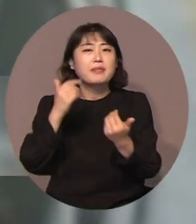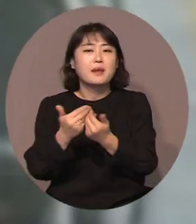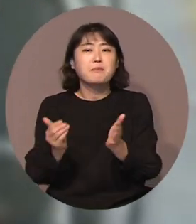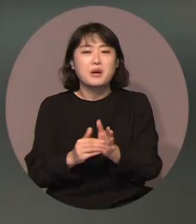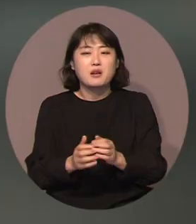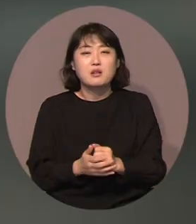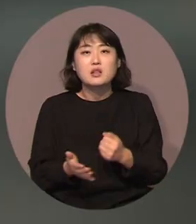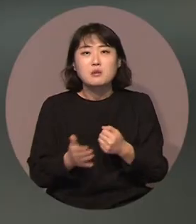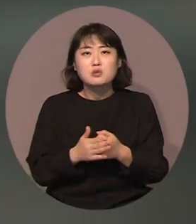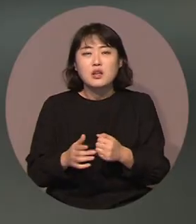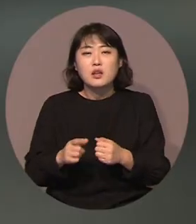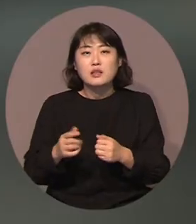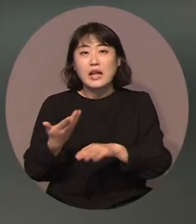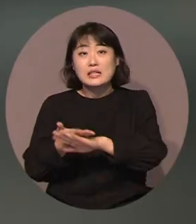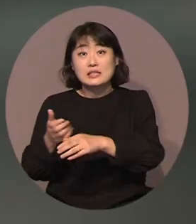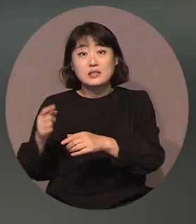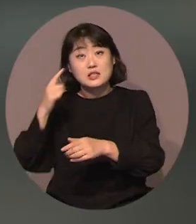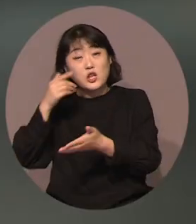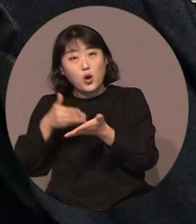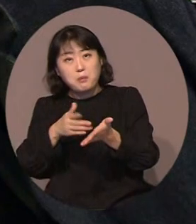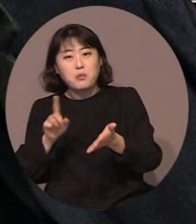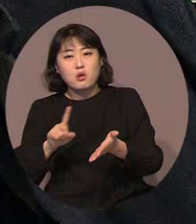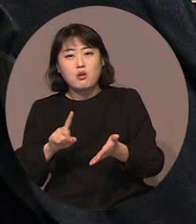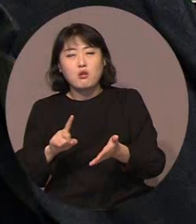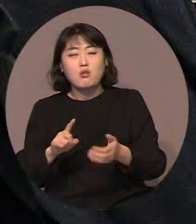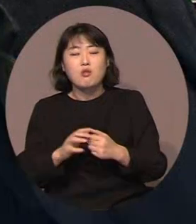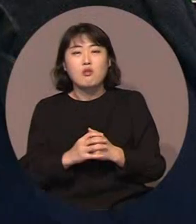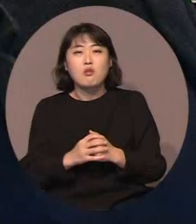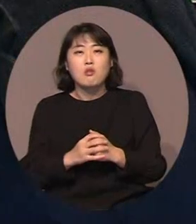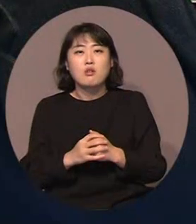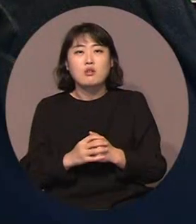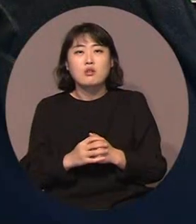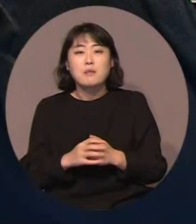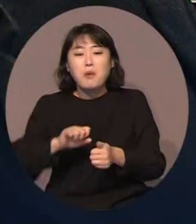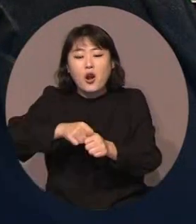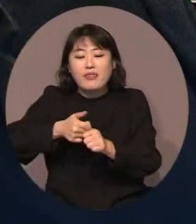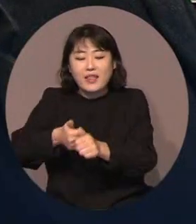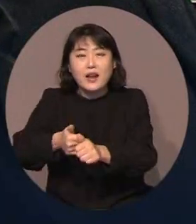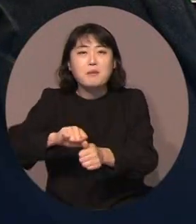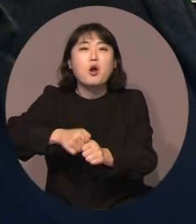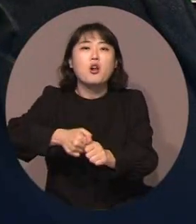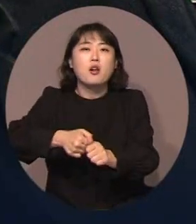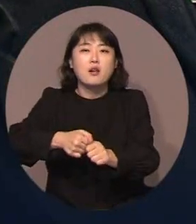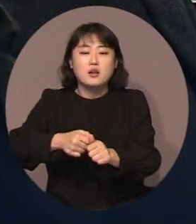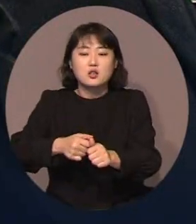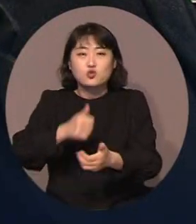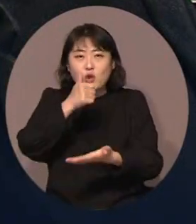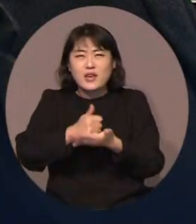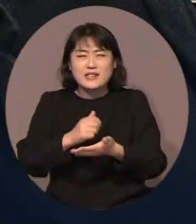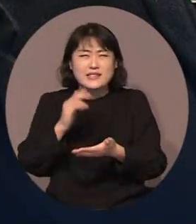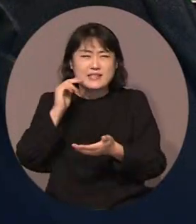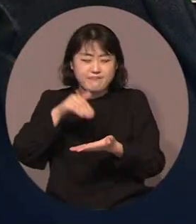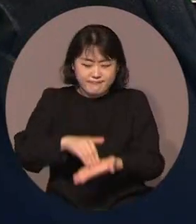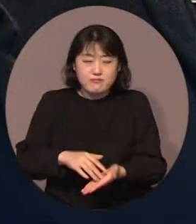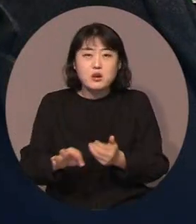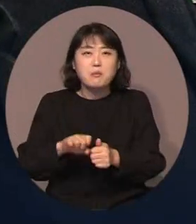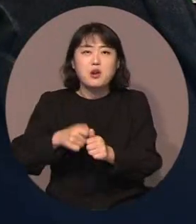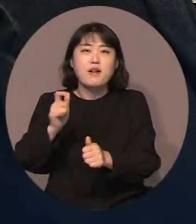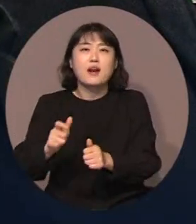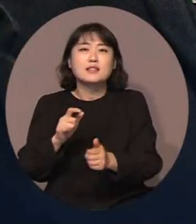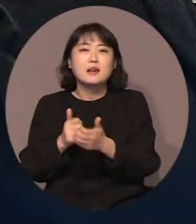처벌 수위를 정하자는 의견도 있습니다. 이렇게 이제 공권력에 대한 대항이라든지 강한 범죄로 나타날